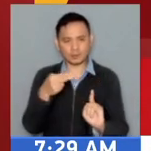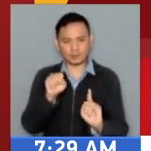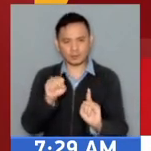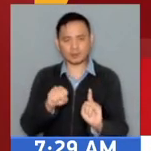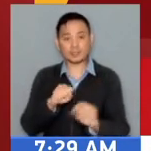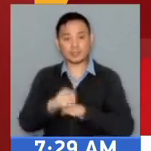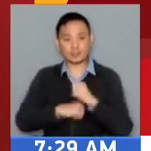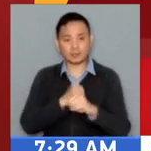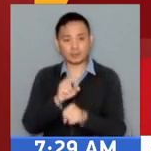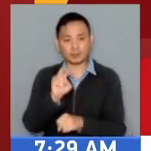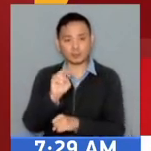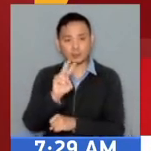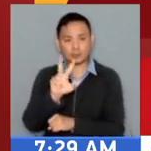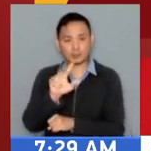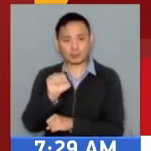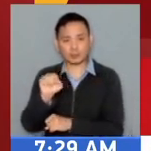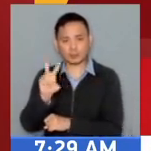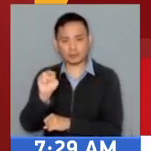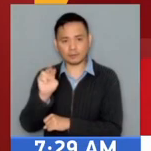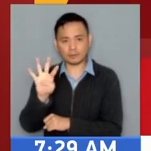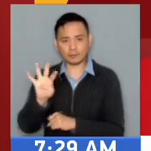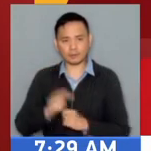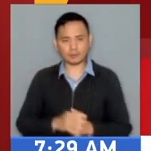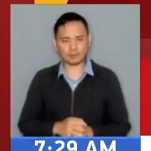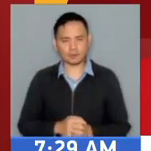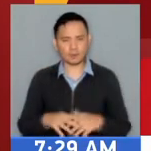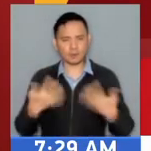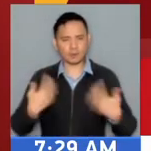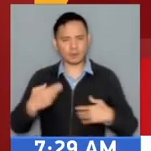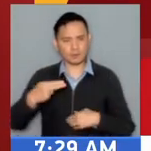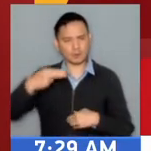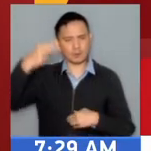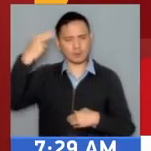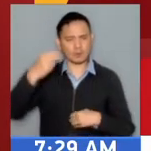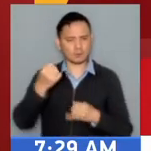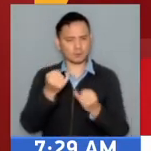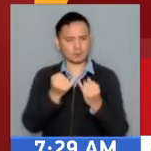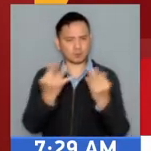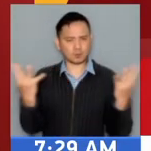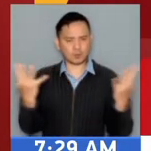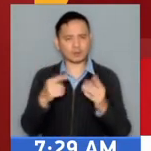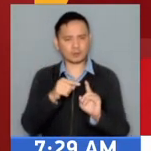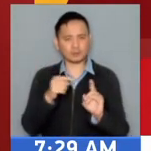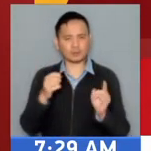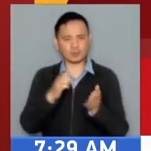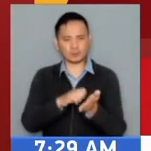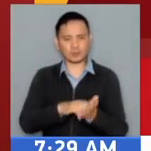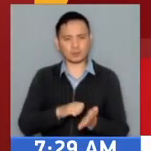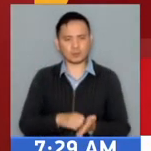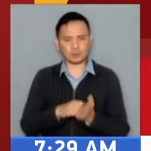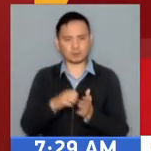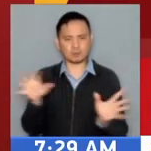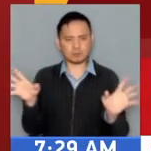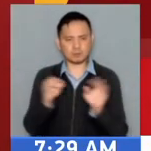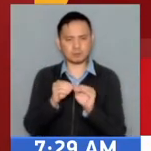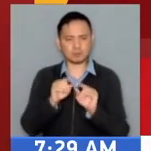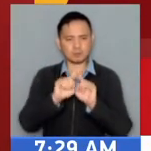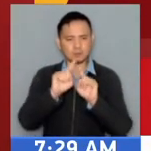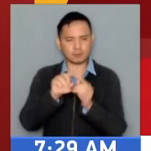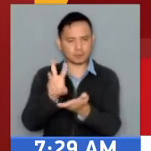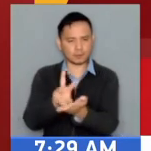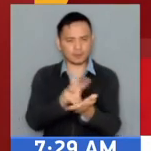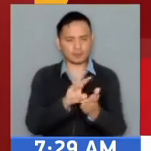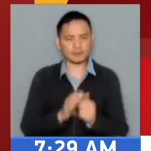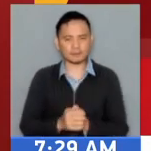2024 na siyang pinakamalaking student population sa mga pampublikong eskwelahan sa lungsod sa dami ng mga estudyante ay patuloy na ipapatupad